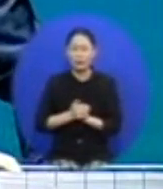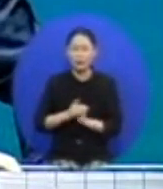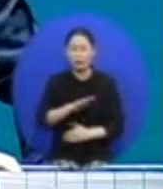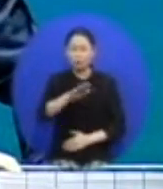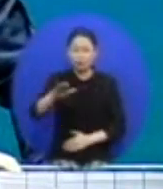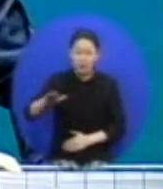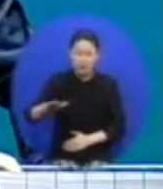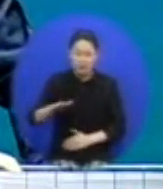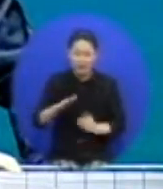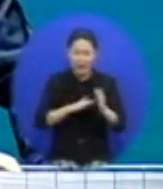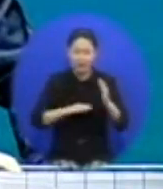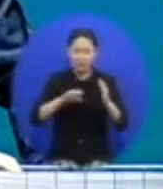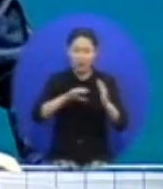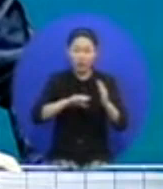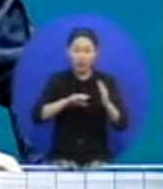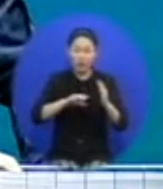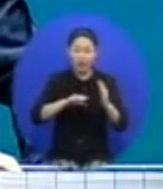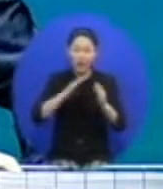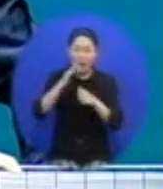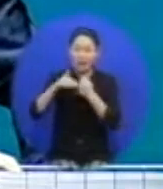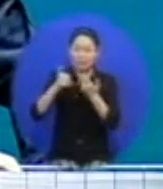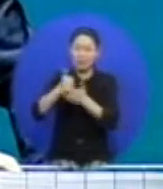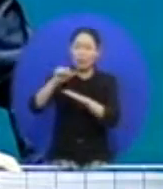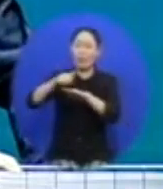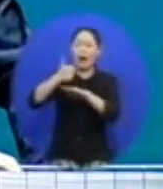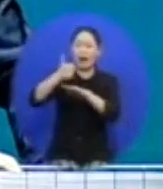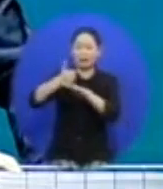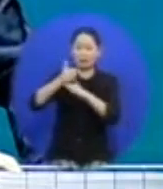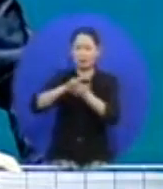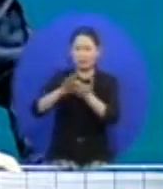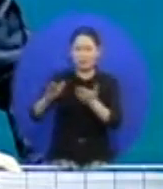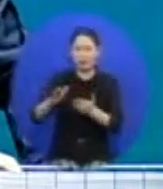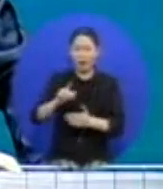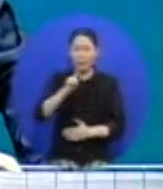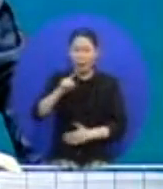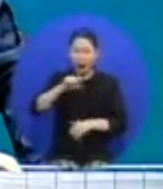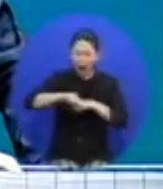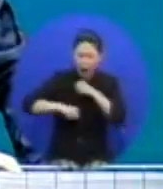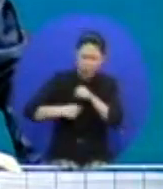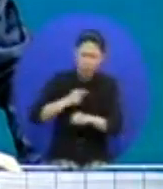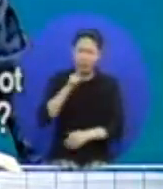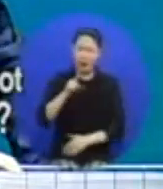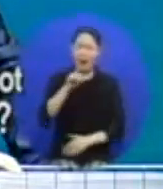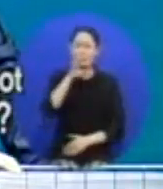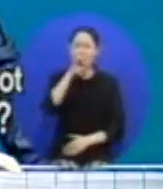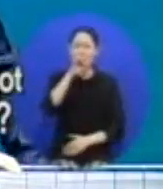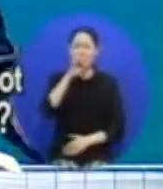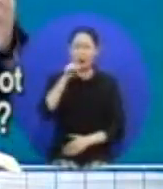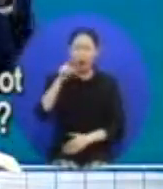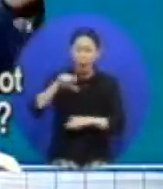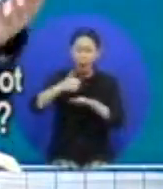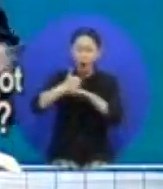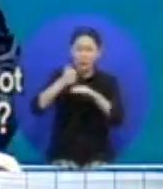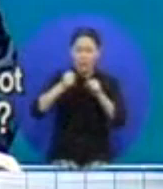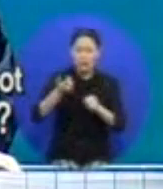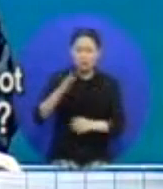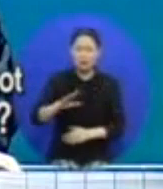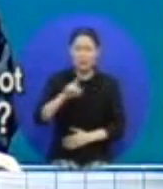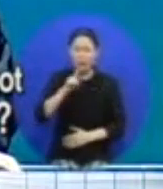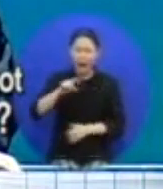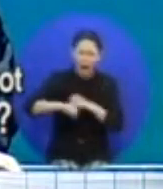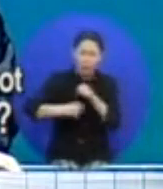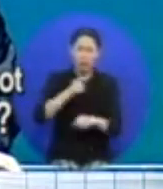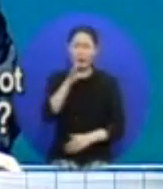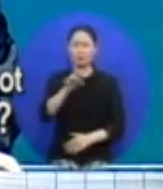우리는 우리 가정에 하나님의 왕 이세요 말 함부로 할 수 없어요 와니 계신데 어떻게 말을 함부로